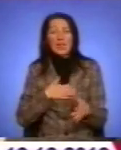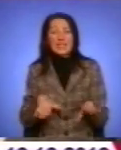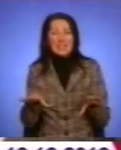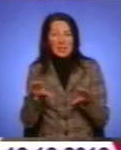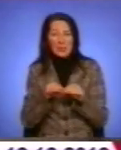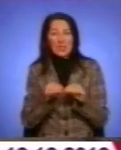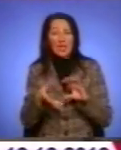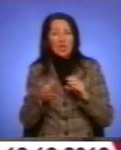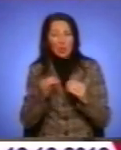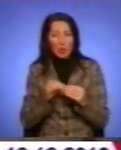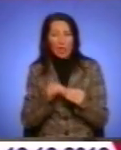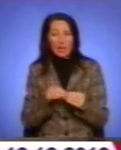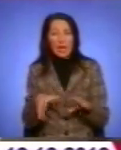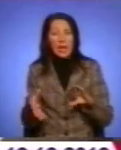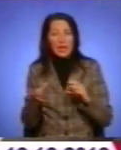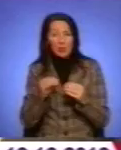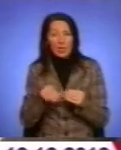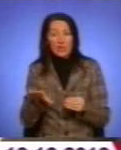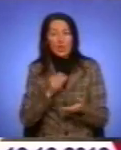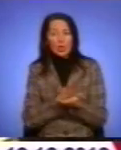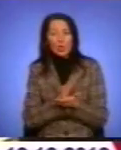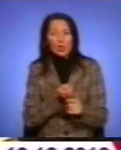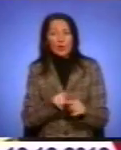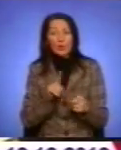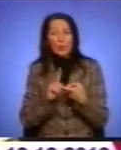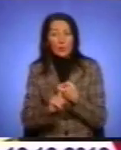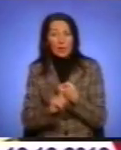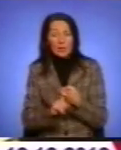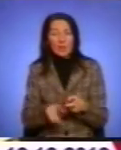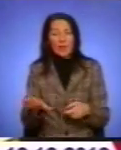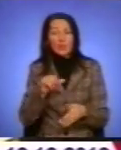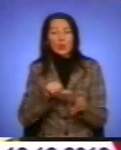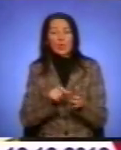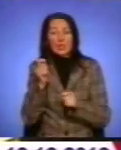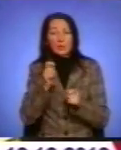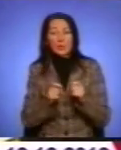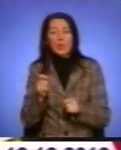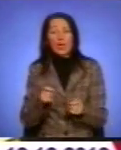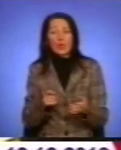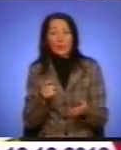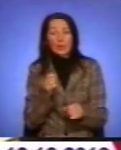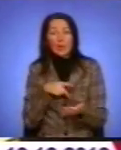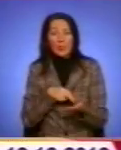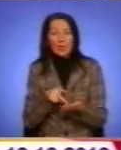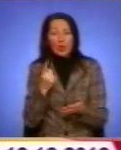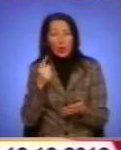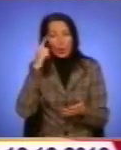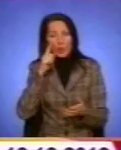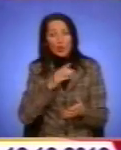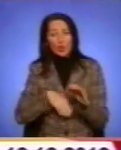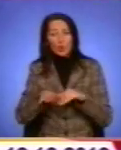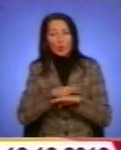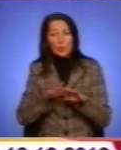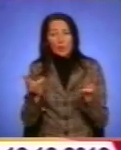результат і результат всіх служб, які в цьому взаємодіють. Всі учасники семінару зійшлися на думці, що у суспільству слід дивитися на осіб